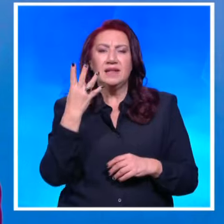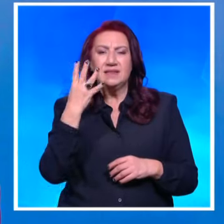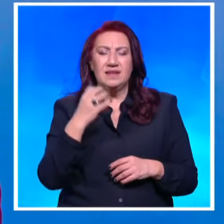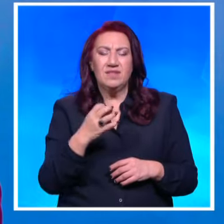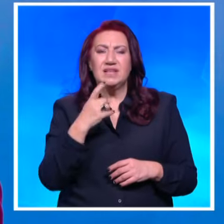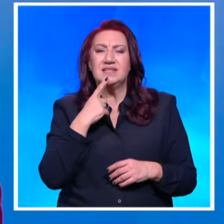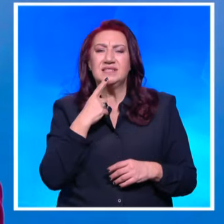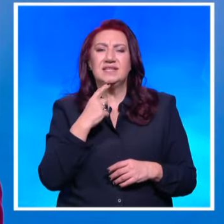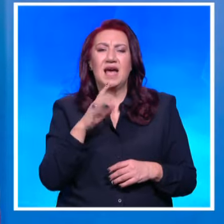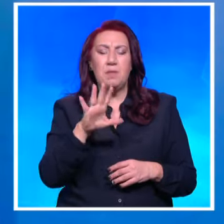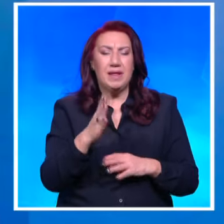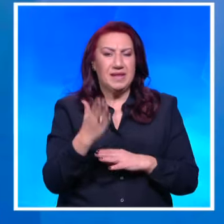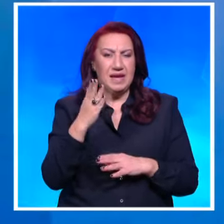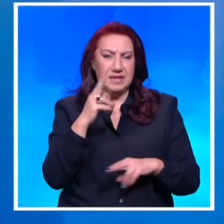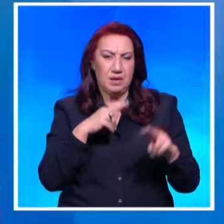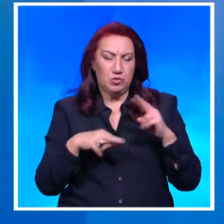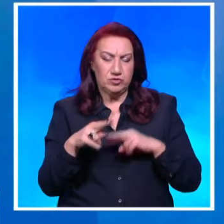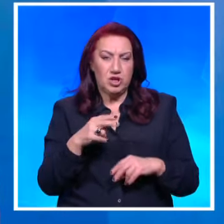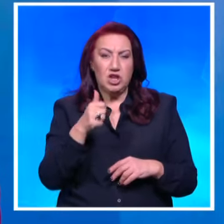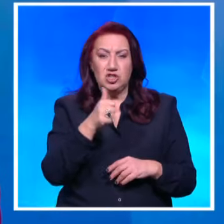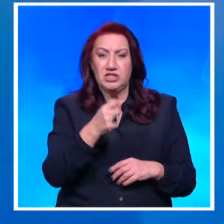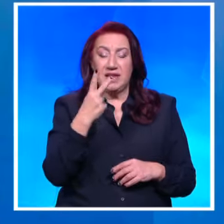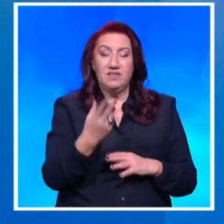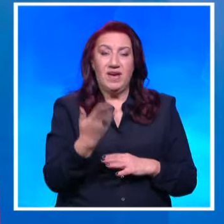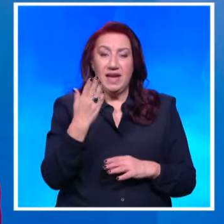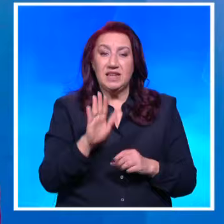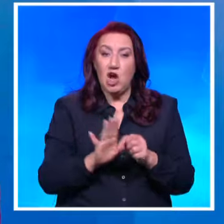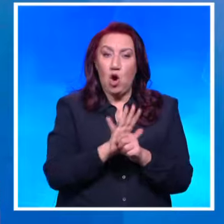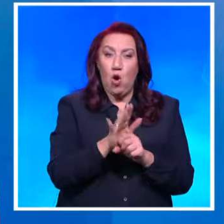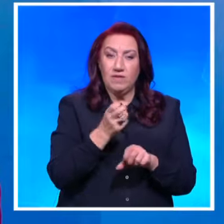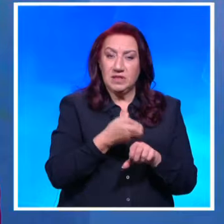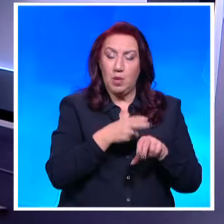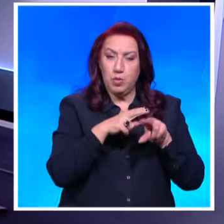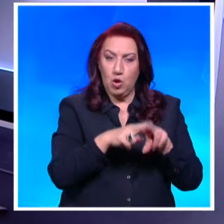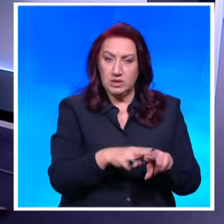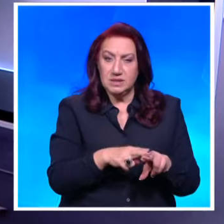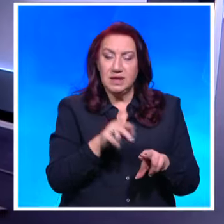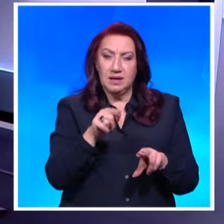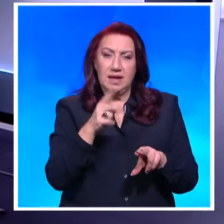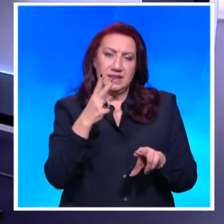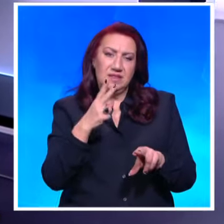с COVID в болница. От тях 2,5% някъде са имали и грип като